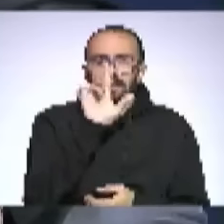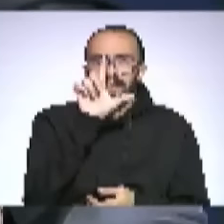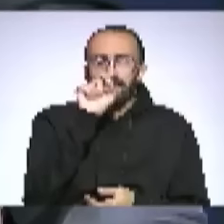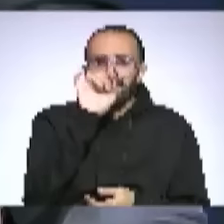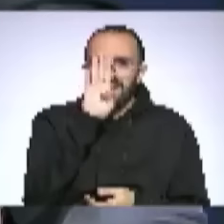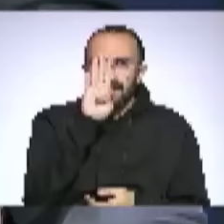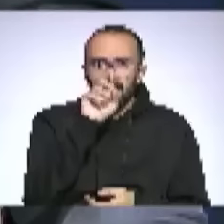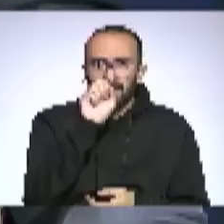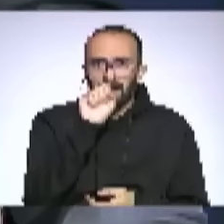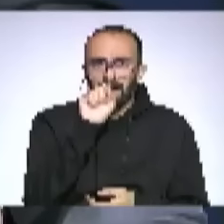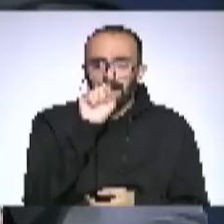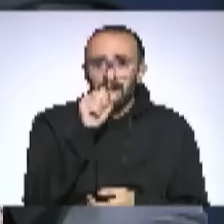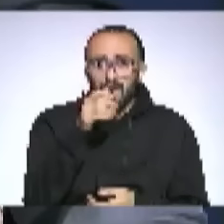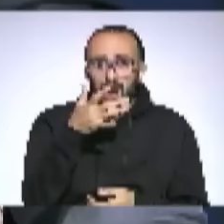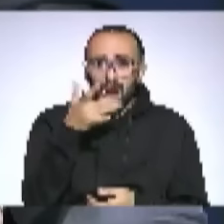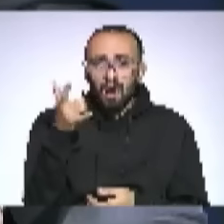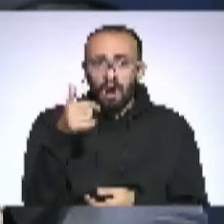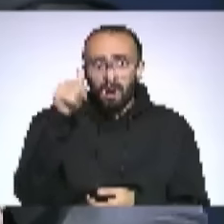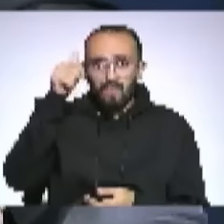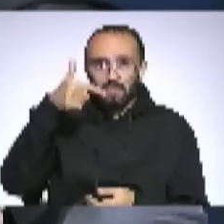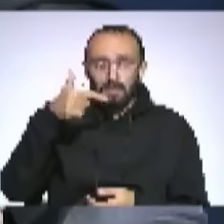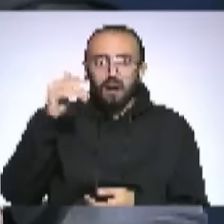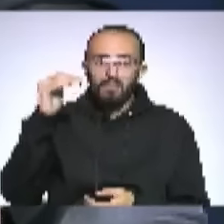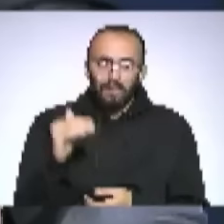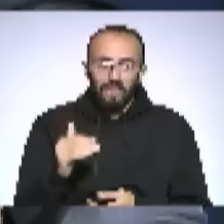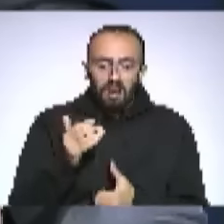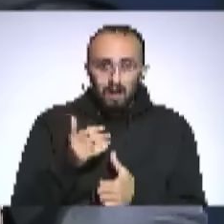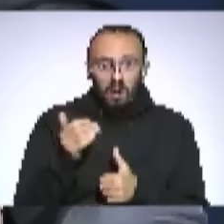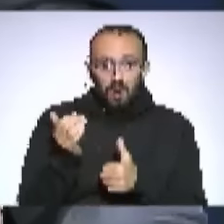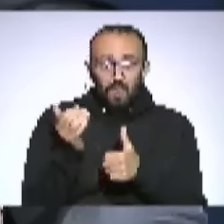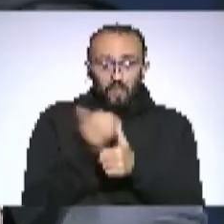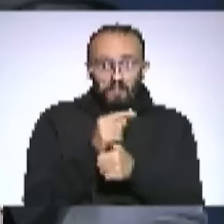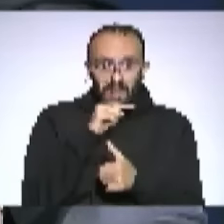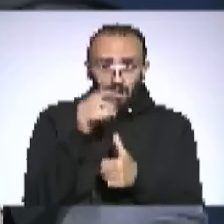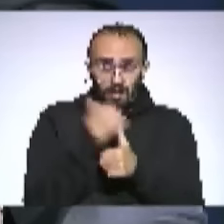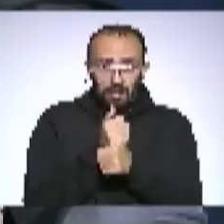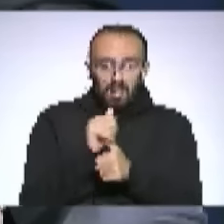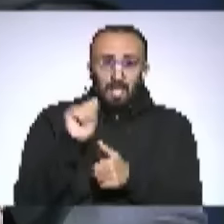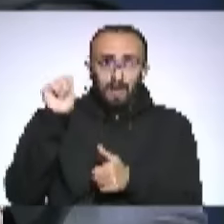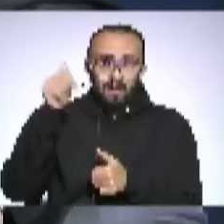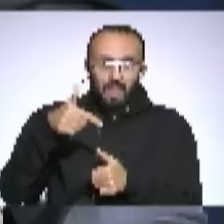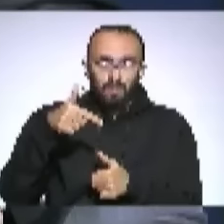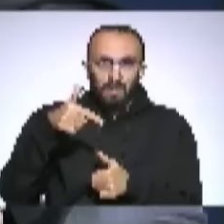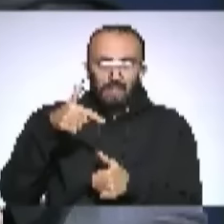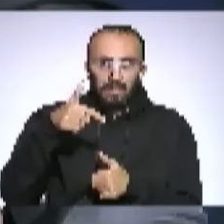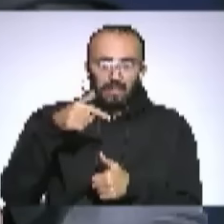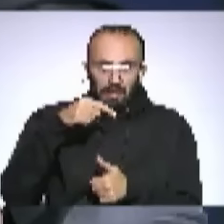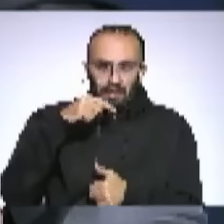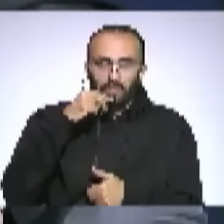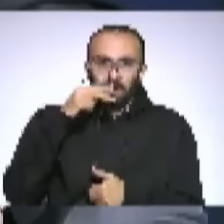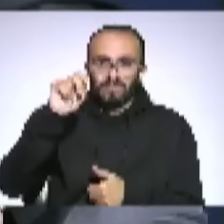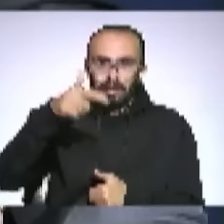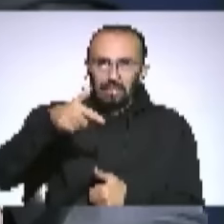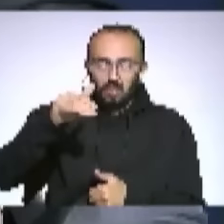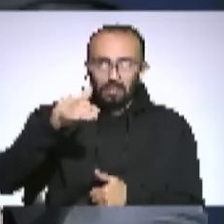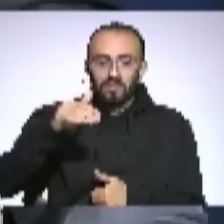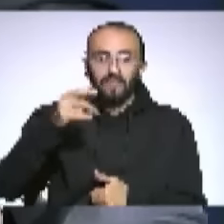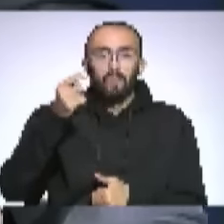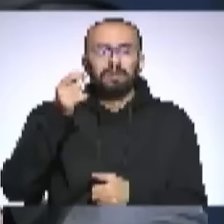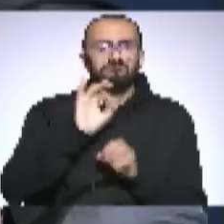اكبر ولا اصغر من اخوه اصغر من اخوه بسنتين اصغر اصغر بسنتين امكانيات المديه استنيه بس عليا